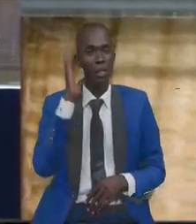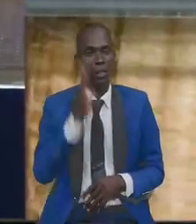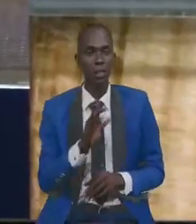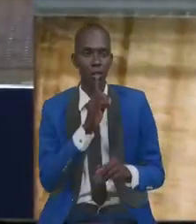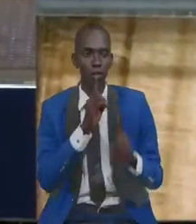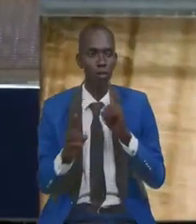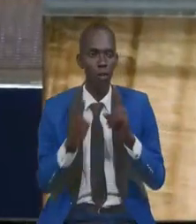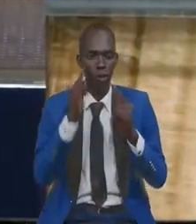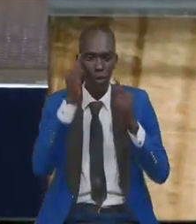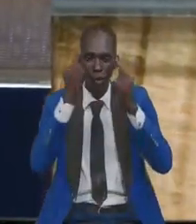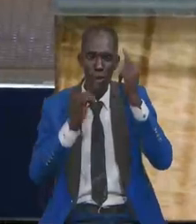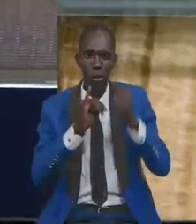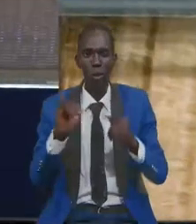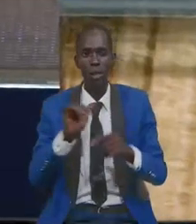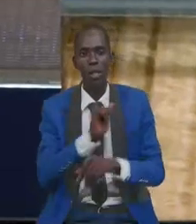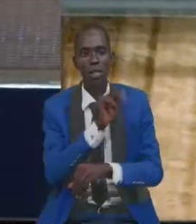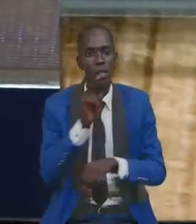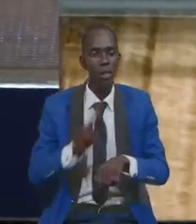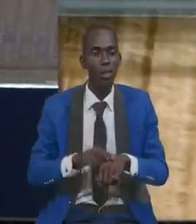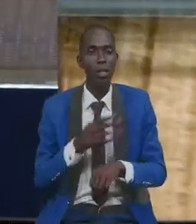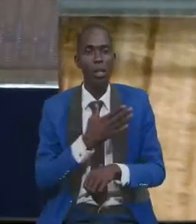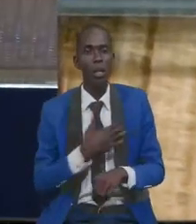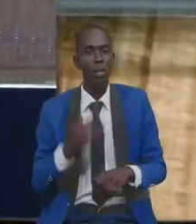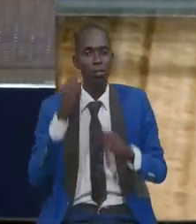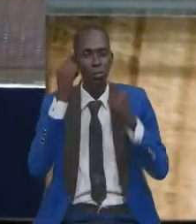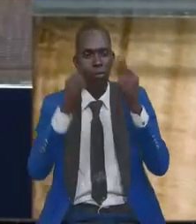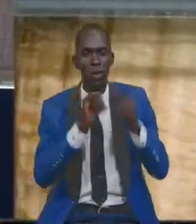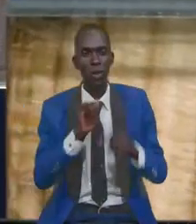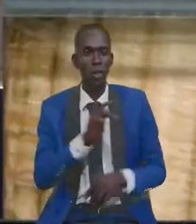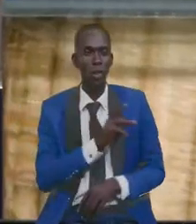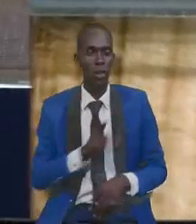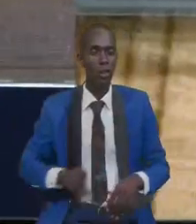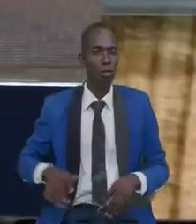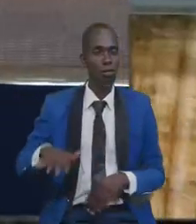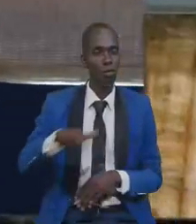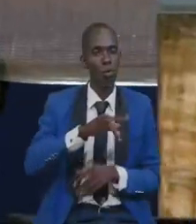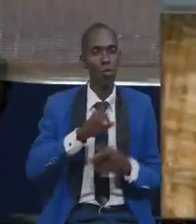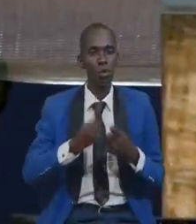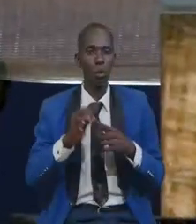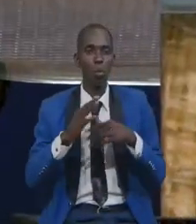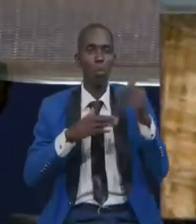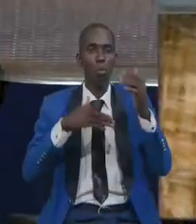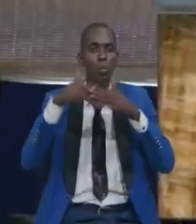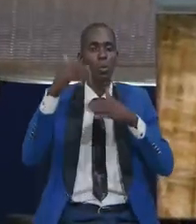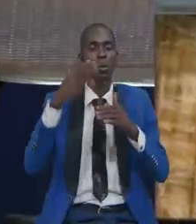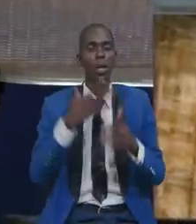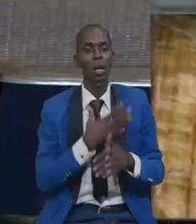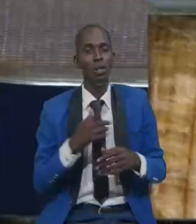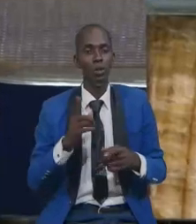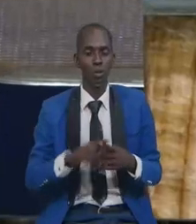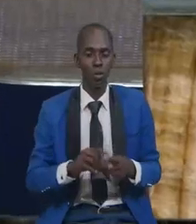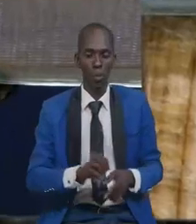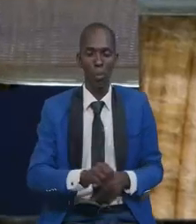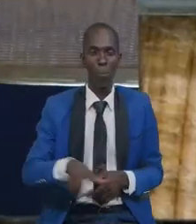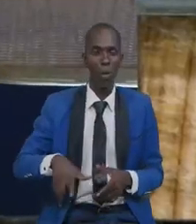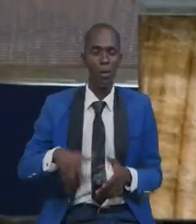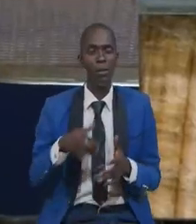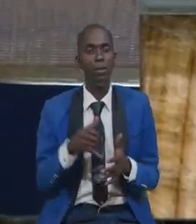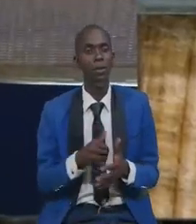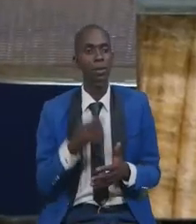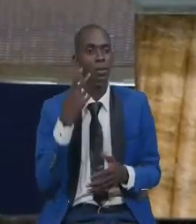sur une nation, sur un royaume, de bâtir et de planter. » Verset 10,